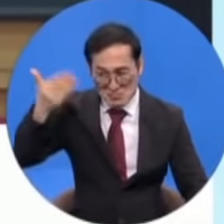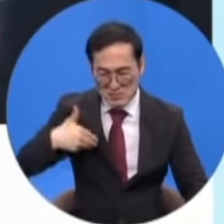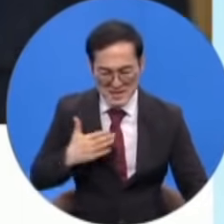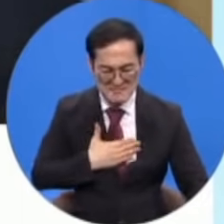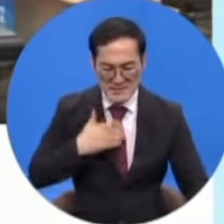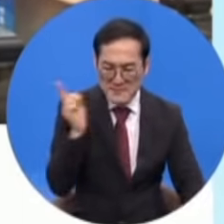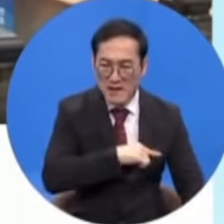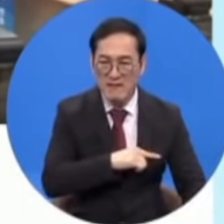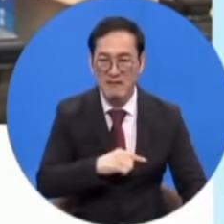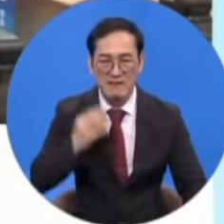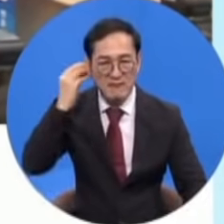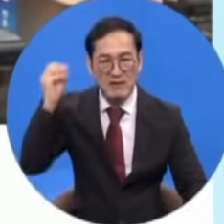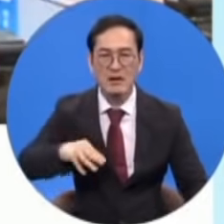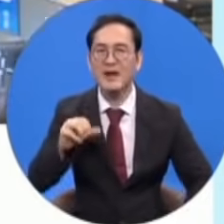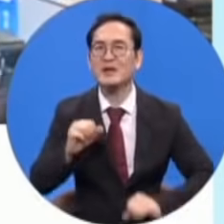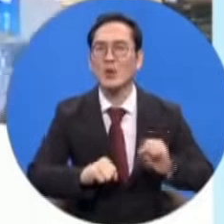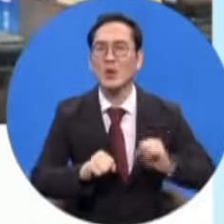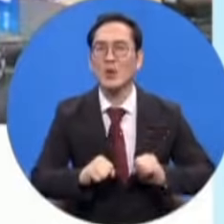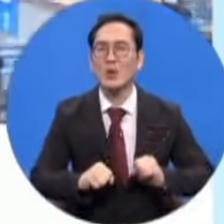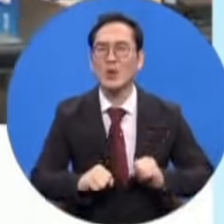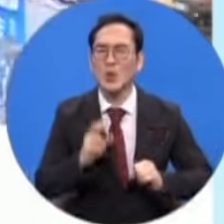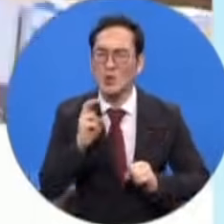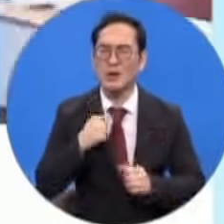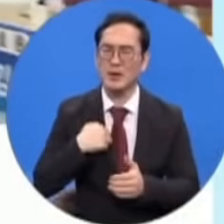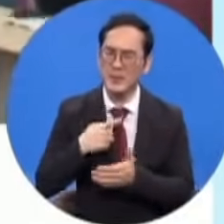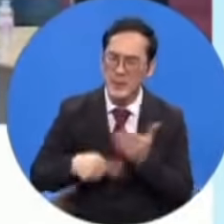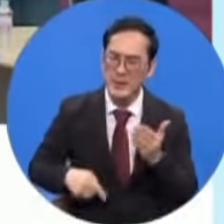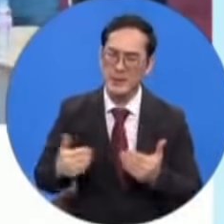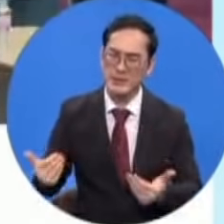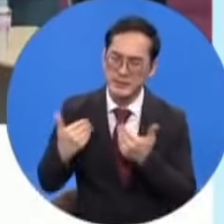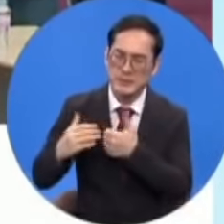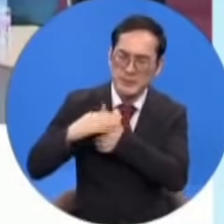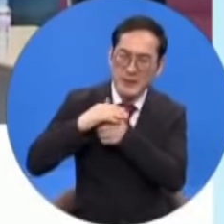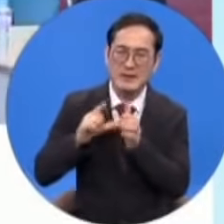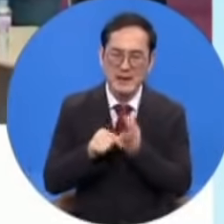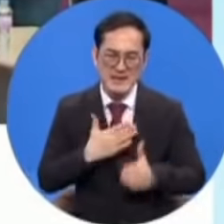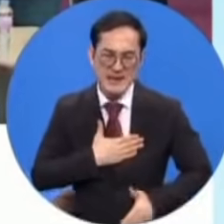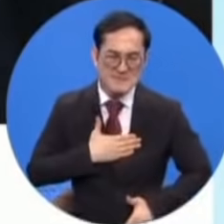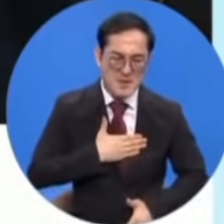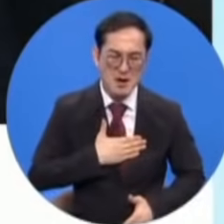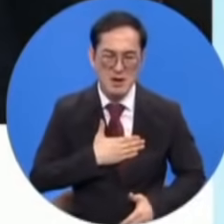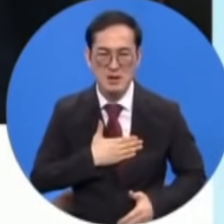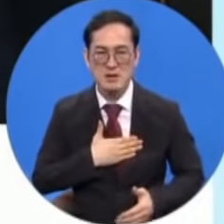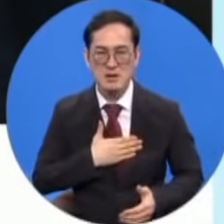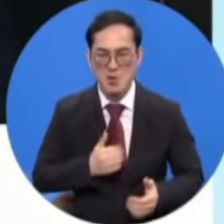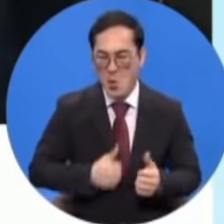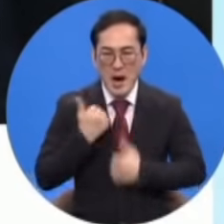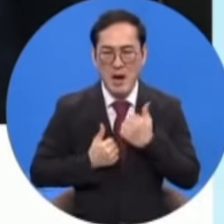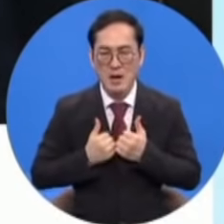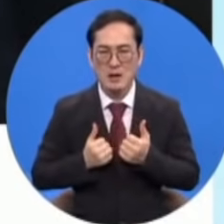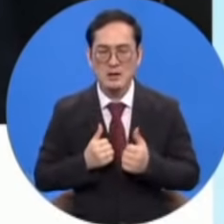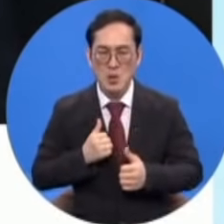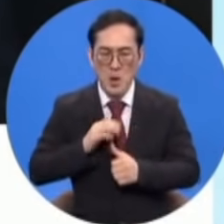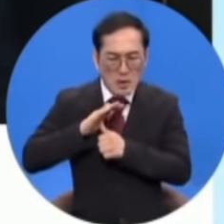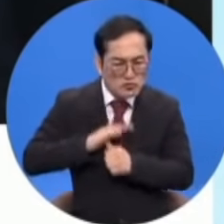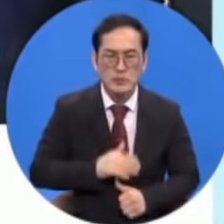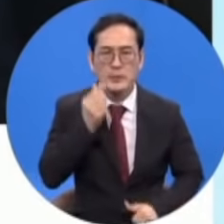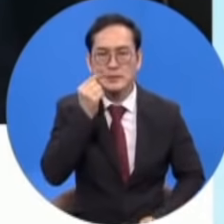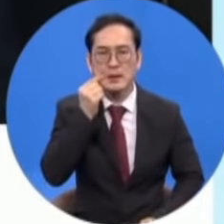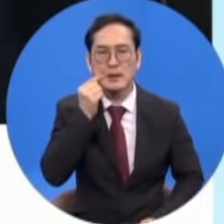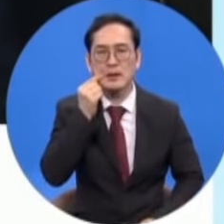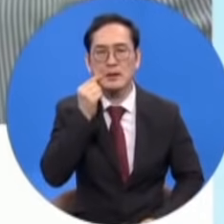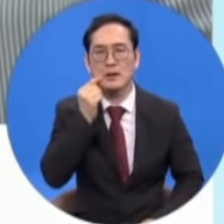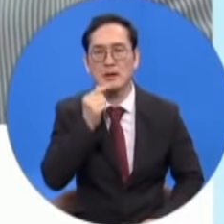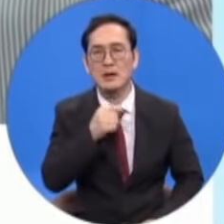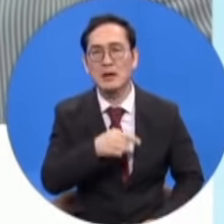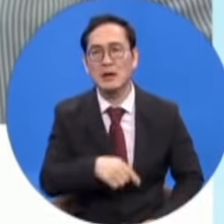이 뭔가 본인한테 분리하거나 코너에 몰릴 때 분노 조절이 안 되나 이런 생각까지 나오고 있기 때문에 이재명 후보가 정말